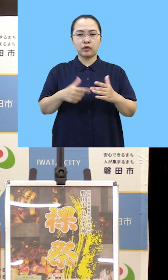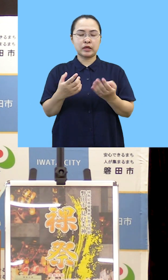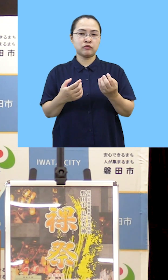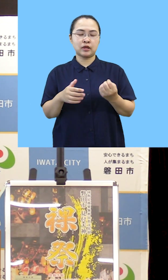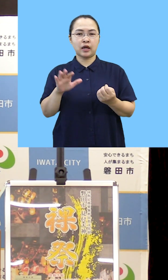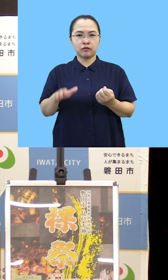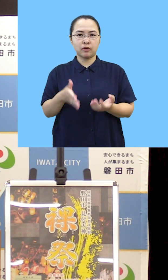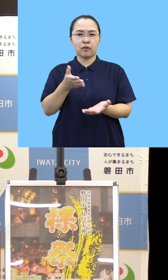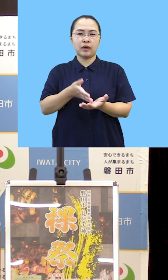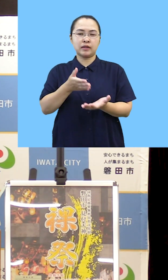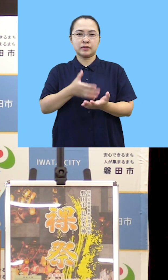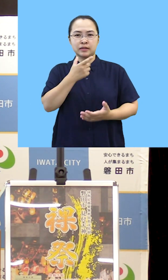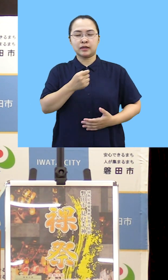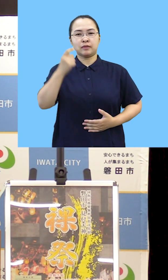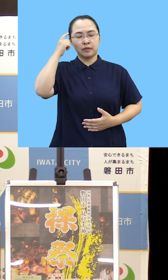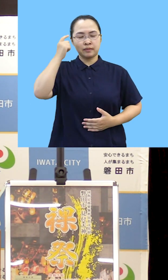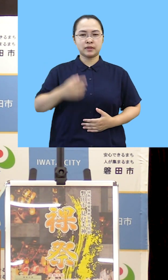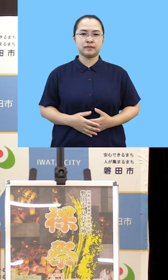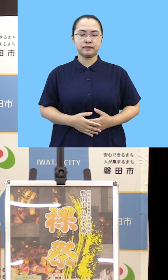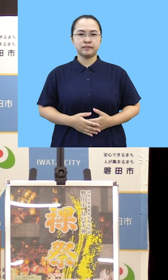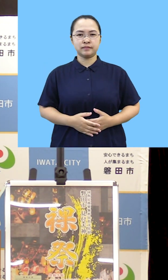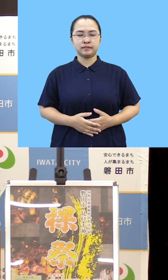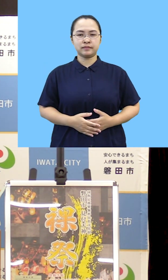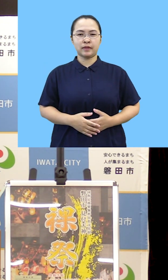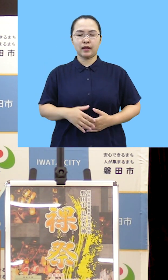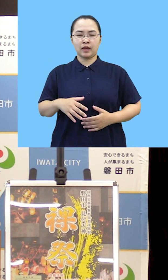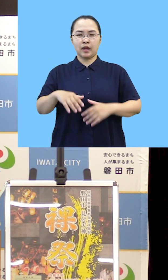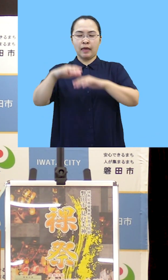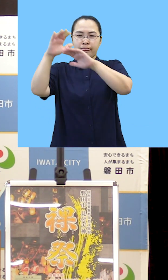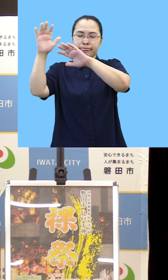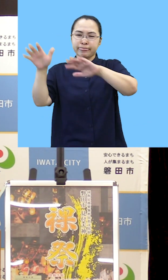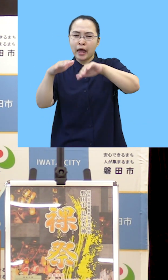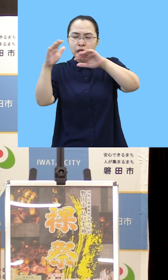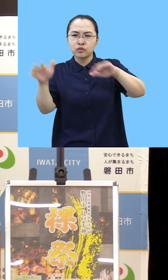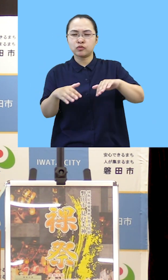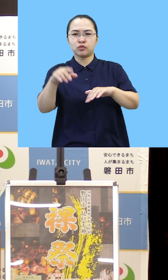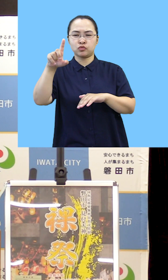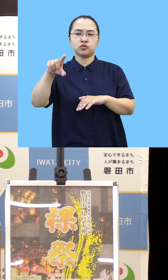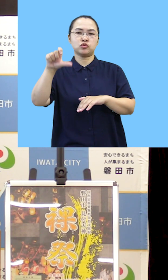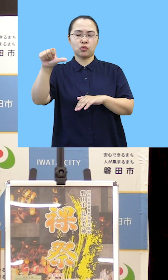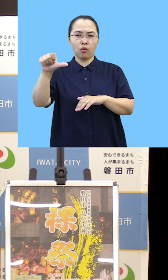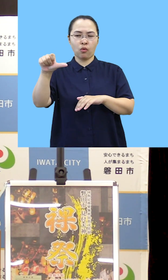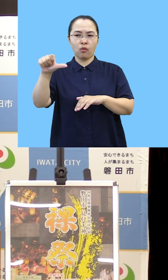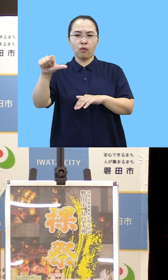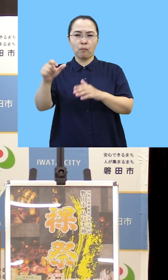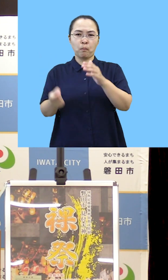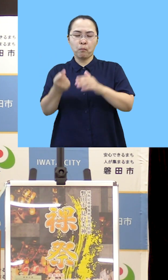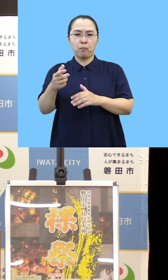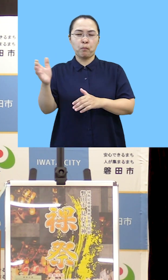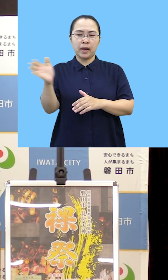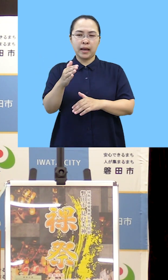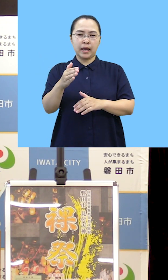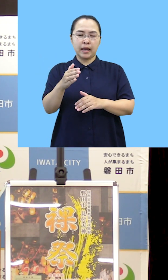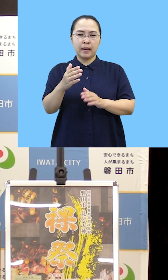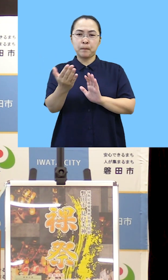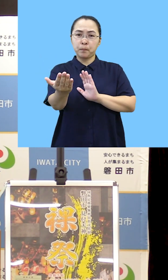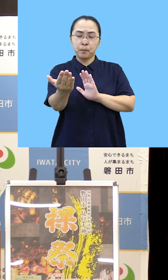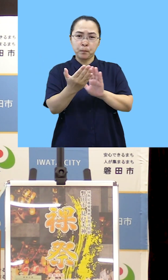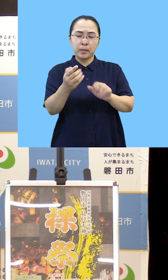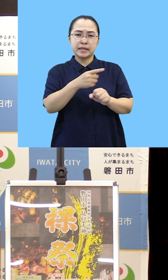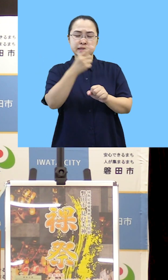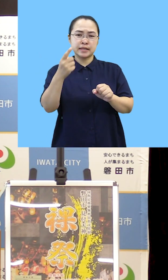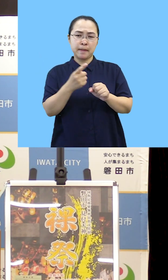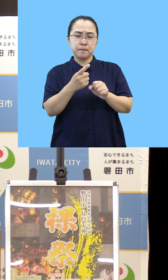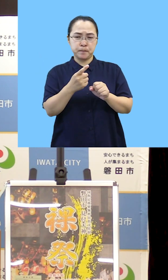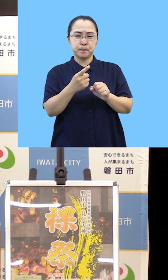していきたいなというふうに思います。まず台風15号から、もう間もなく1年ということ